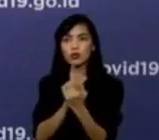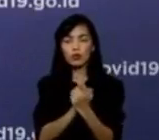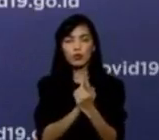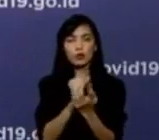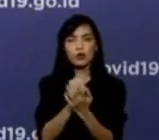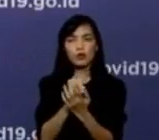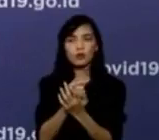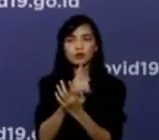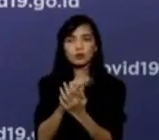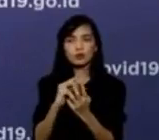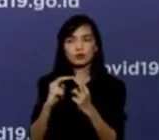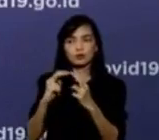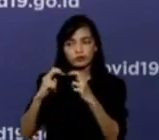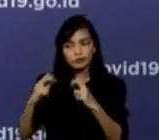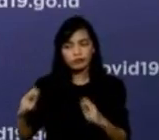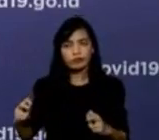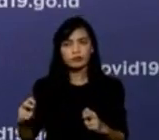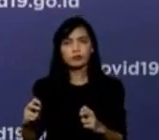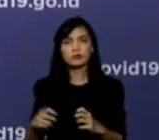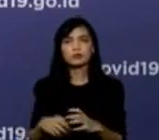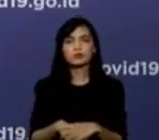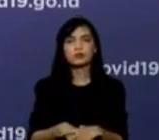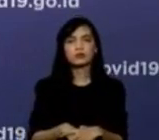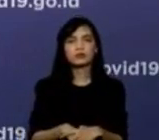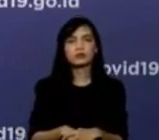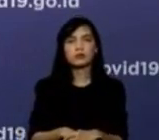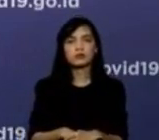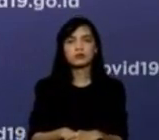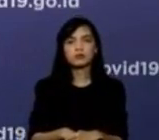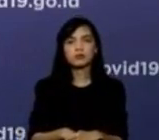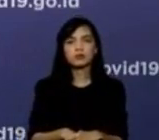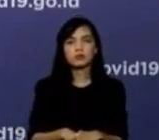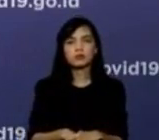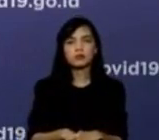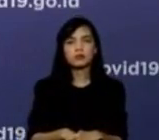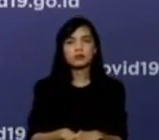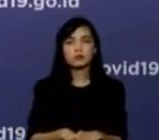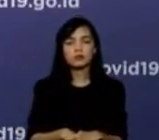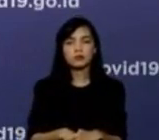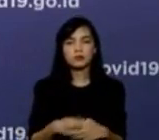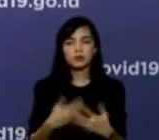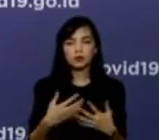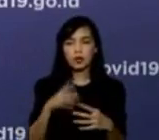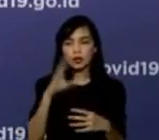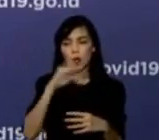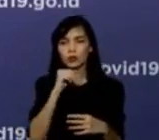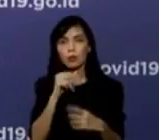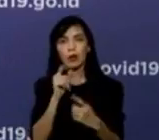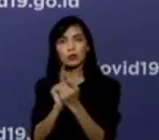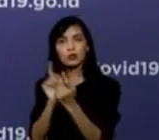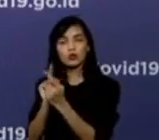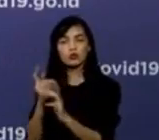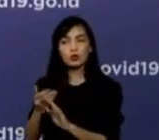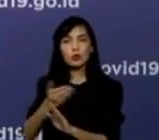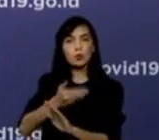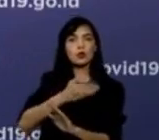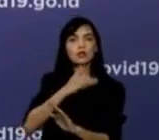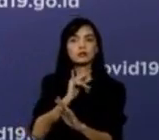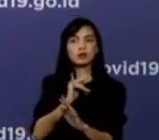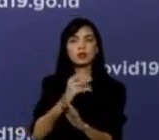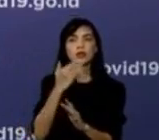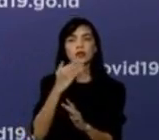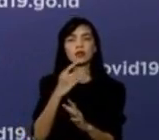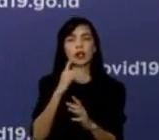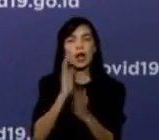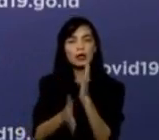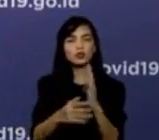tracing terhadap kontak erat. Dan kemudian kita lakukan pemeriksaan. Karena ini menjadi